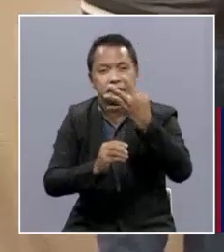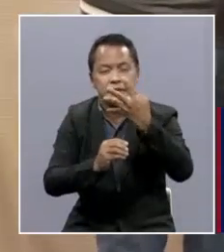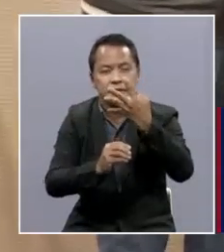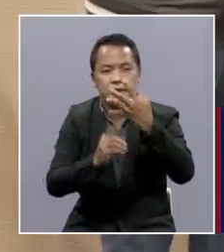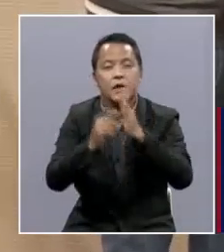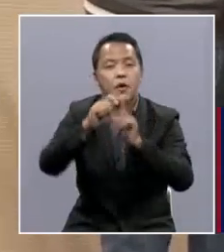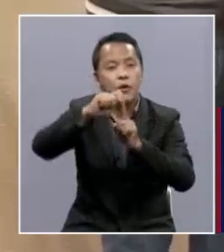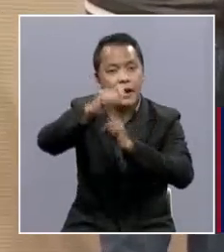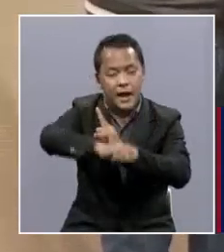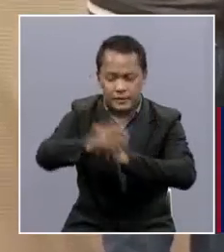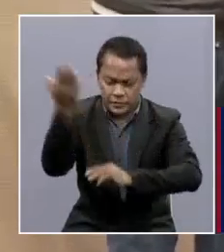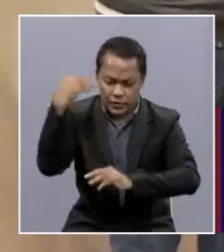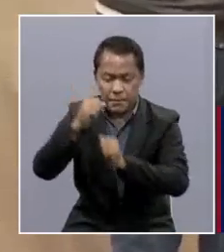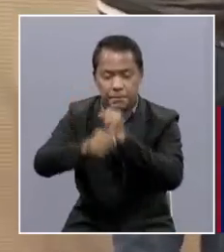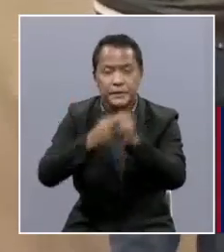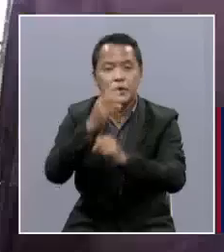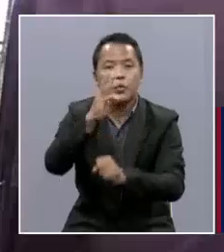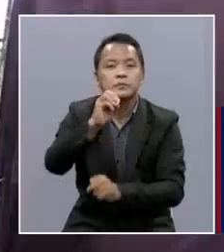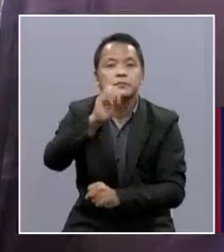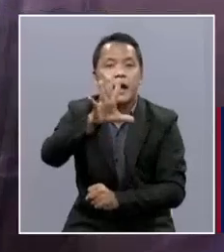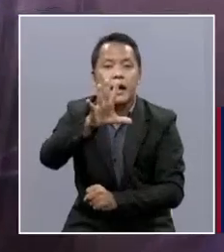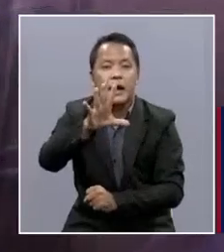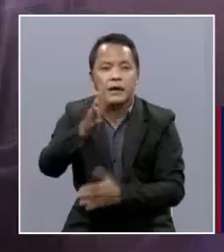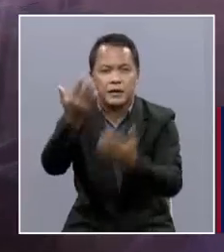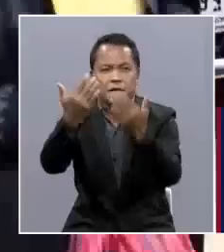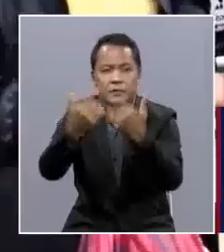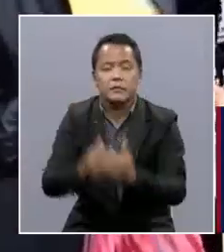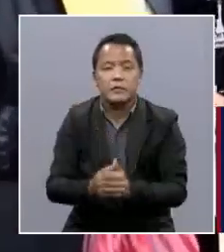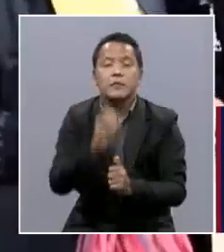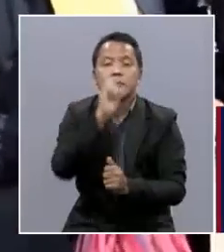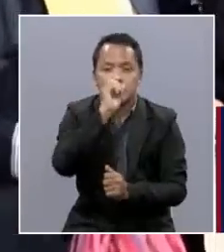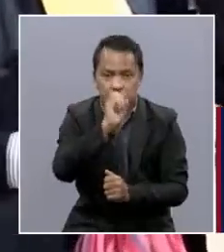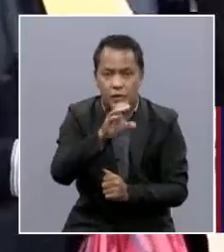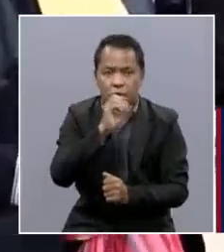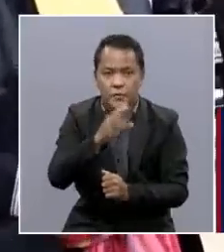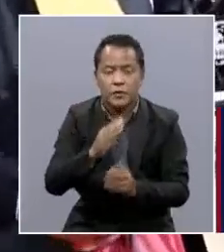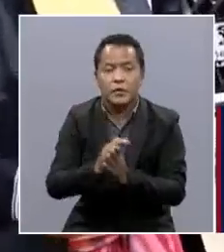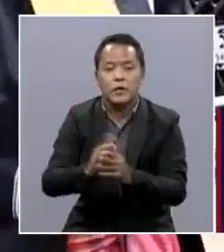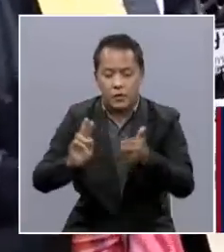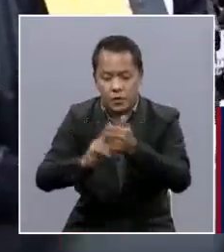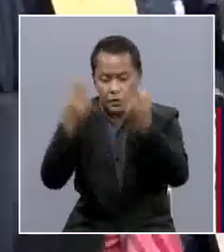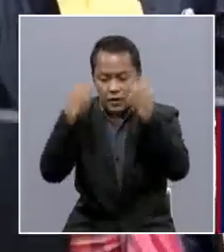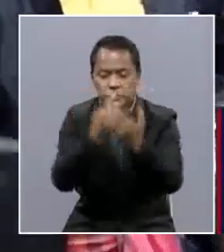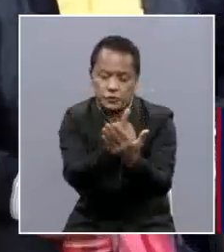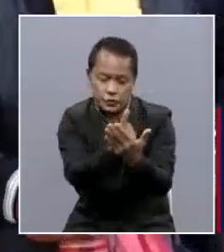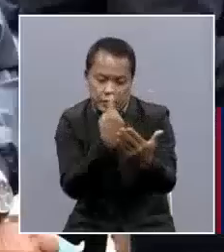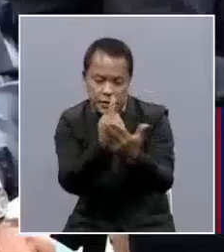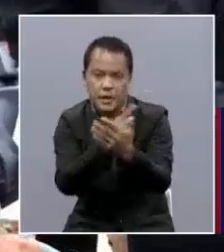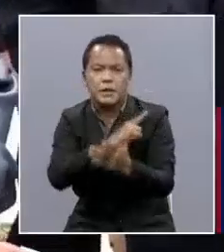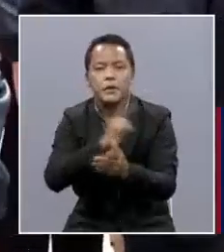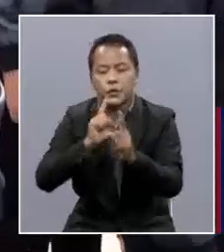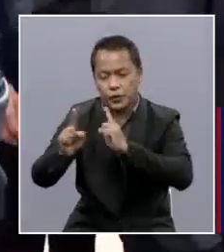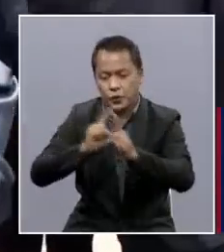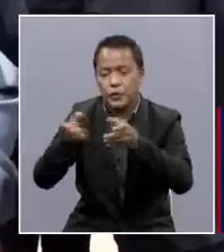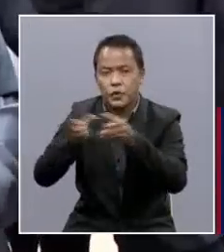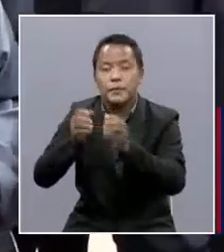สูงเนินที่โคราชเมื่อช่วงปลายปี 65ครับวันนั้นเนี่ยบอกว่าพลเอกประวิตรส่งมาเป็นตัวแทนในการพูดคุย